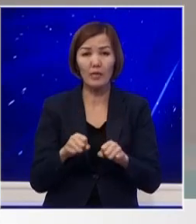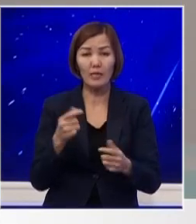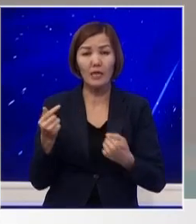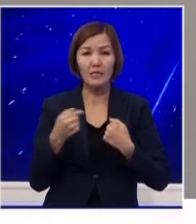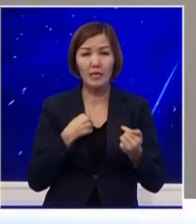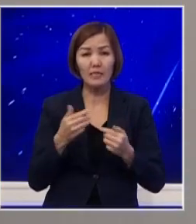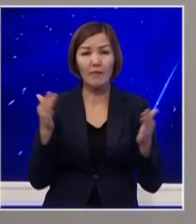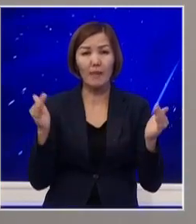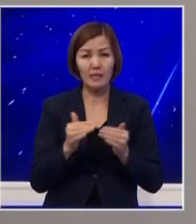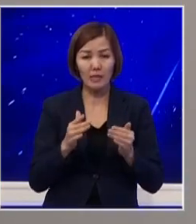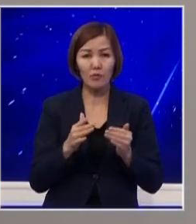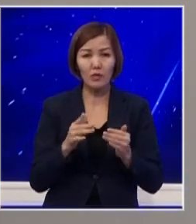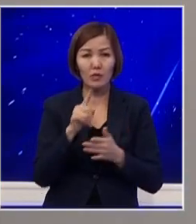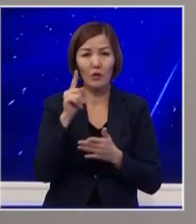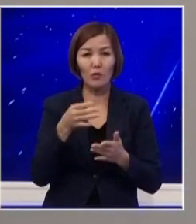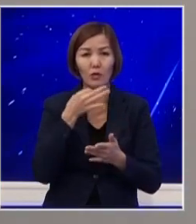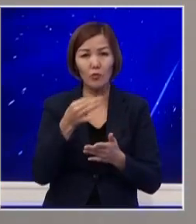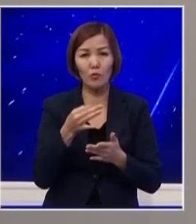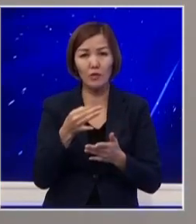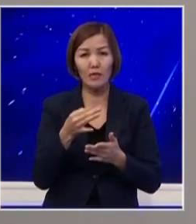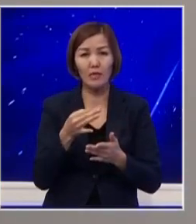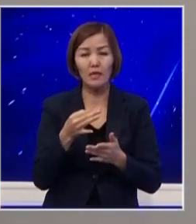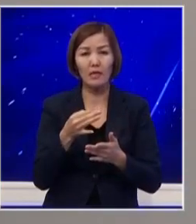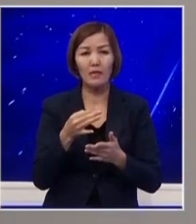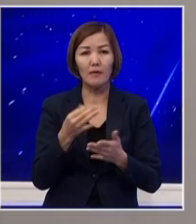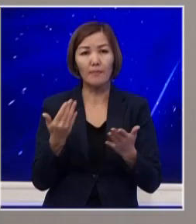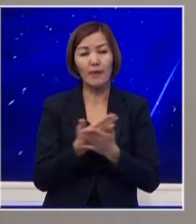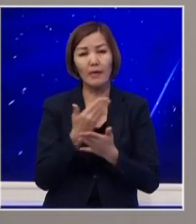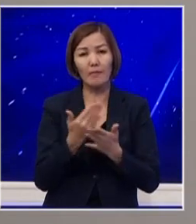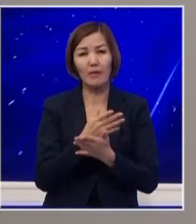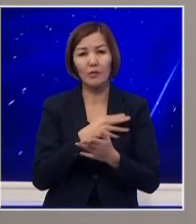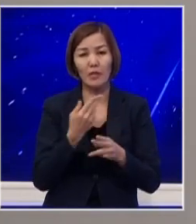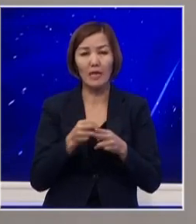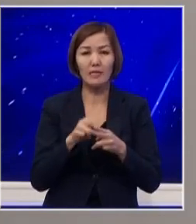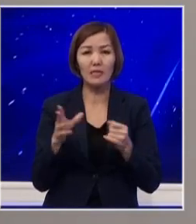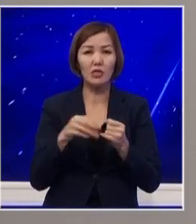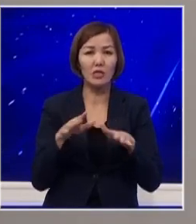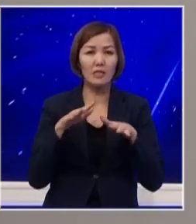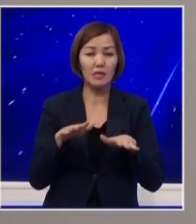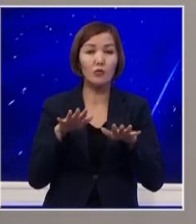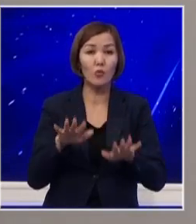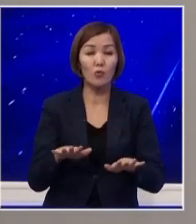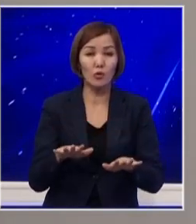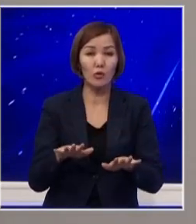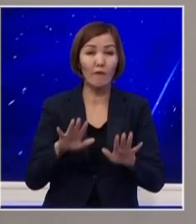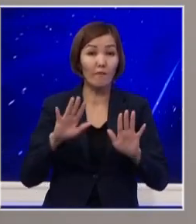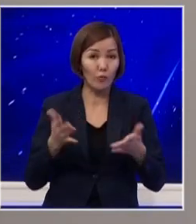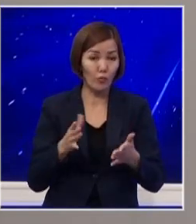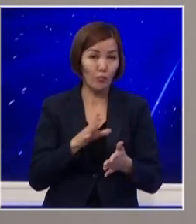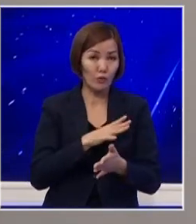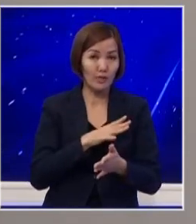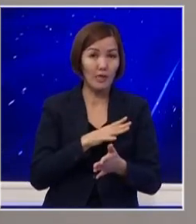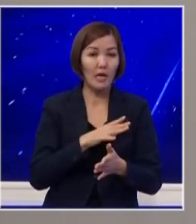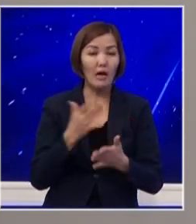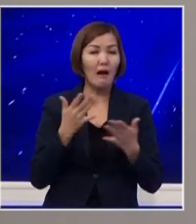көлемін қалай азайтпақ керек деген сауалдар төңірегінде билікті мамандар бас қосып әңгімелесуде. Әсіресе жер сілкінісі орын алып қалған жағдайда